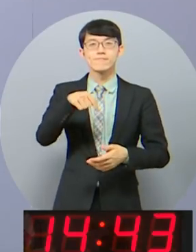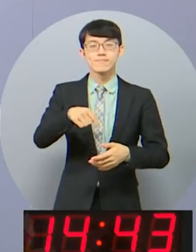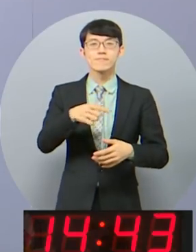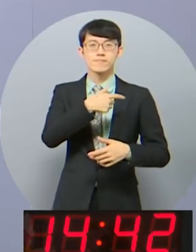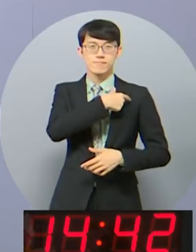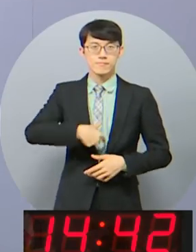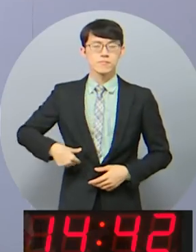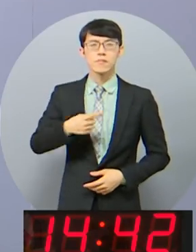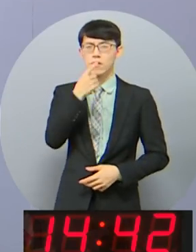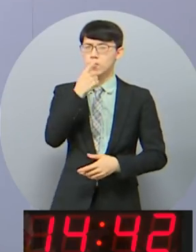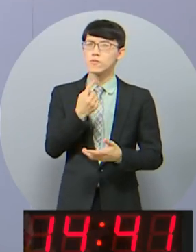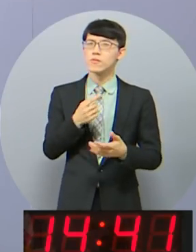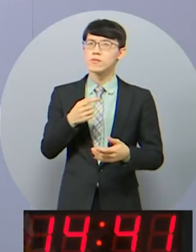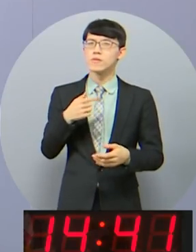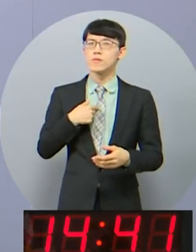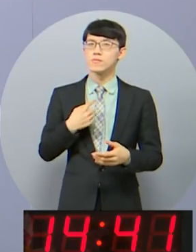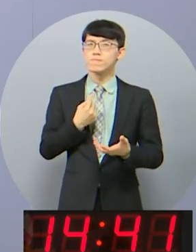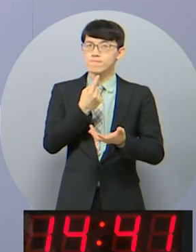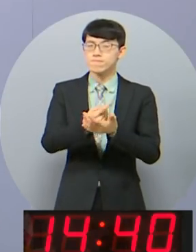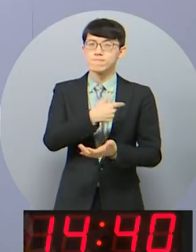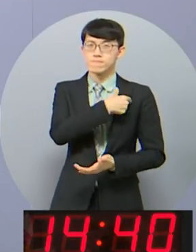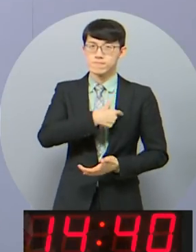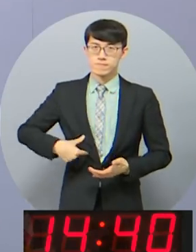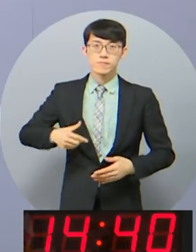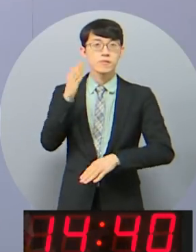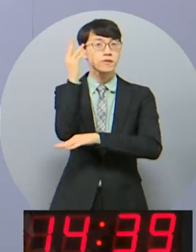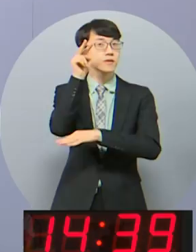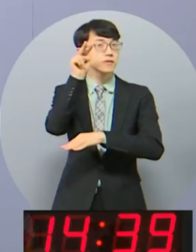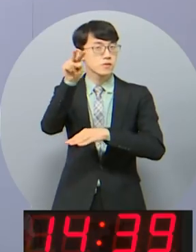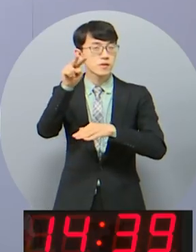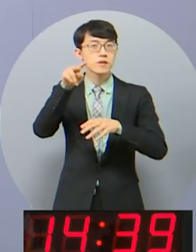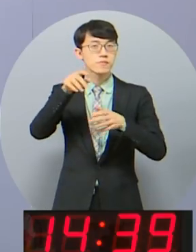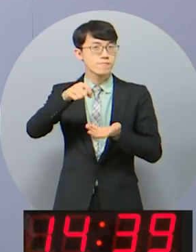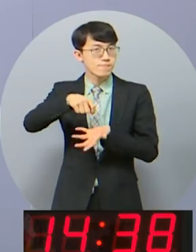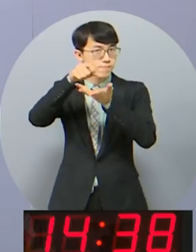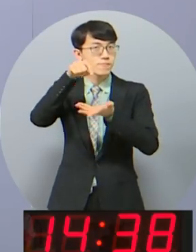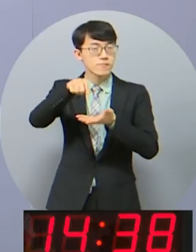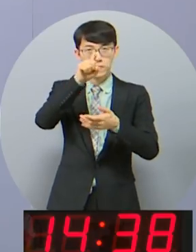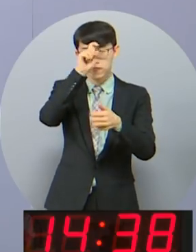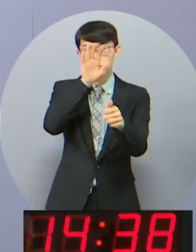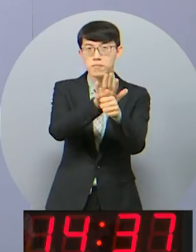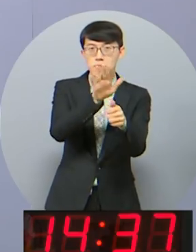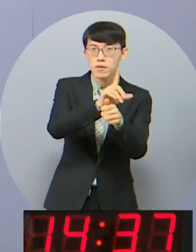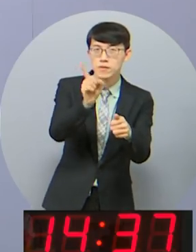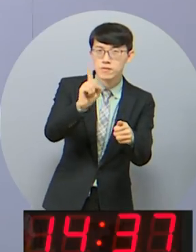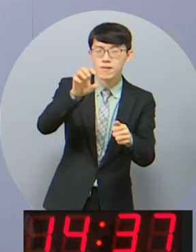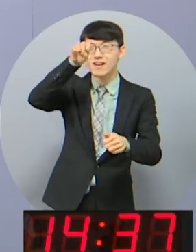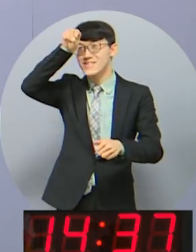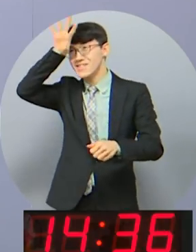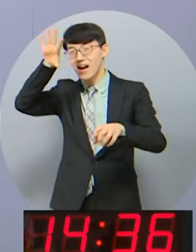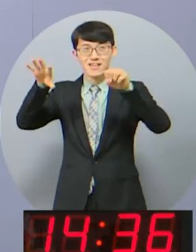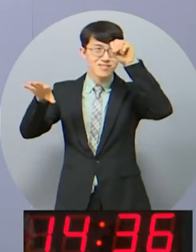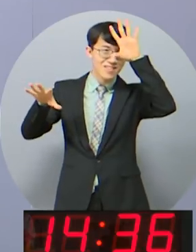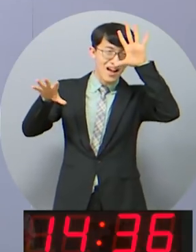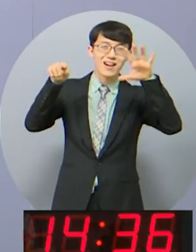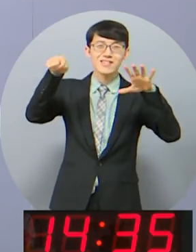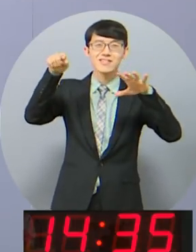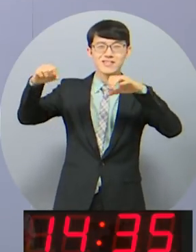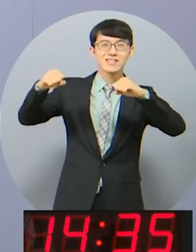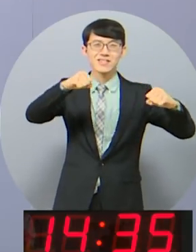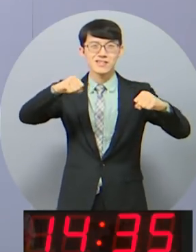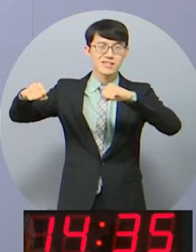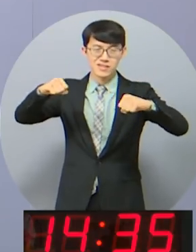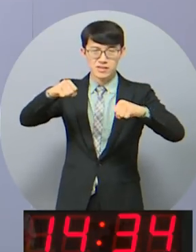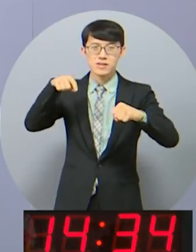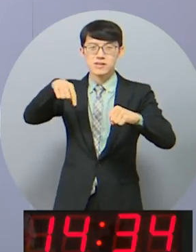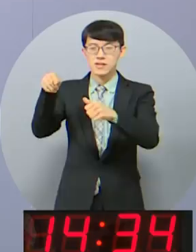议员所提出的政见及内容，希望能够改善政党政治导致台湾社会对立